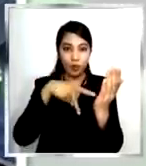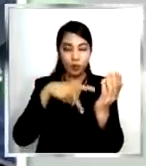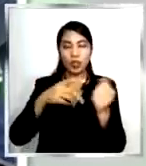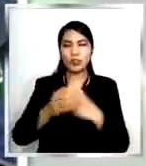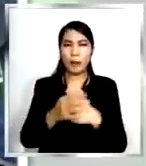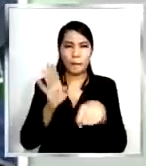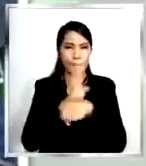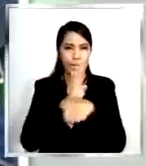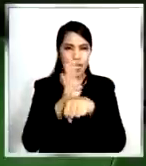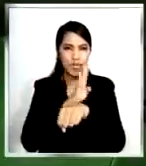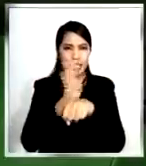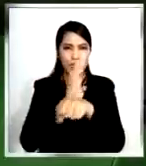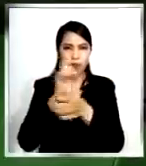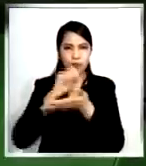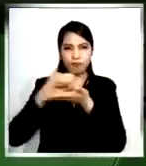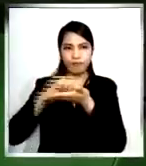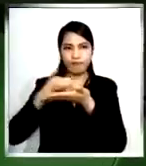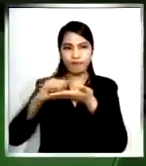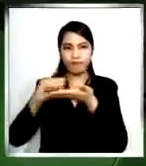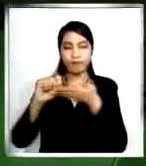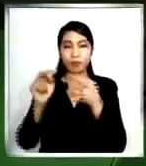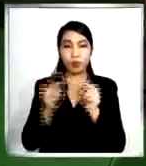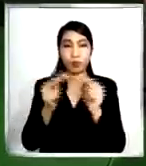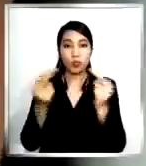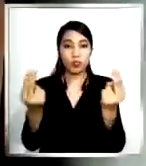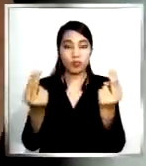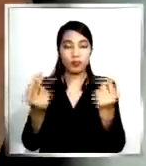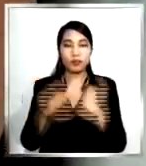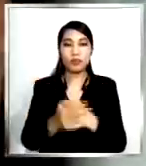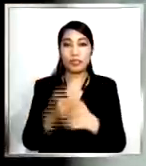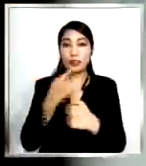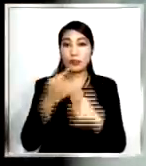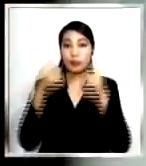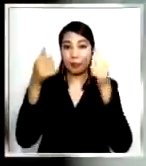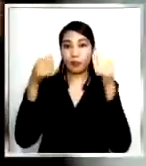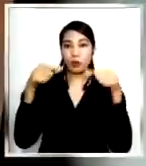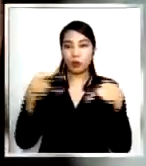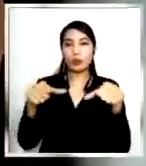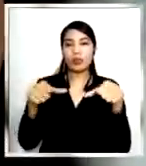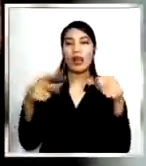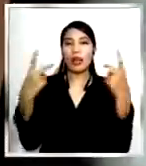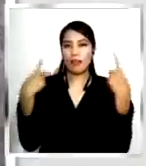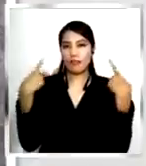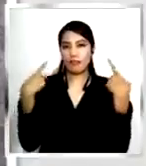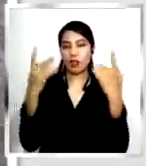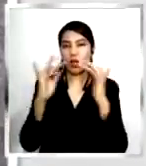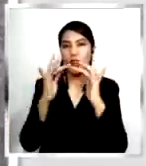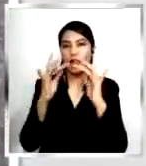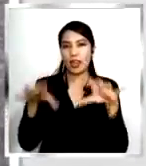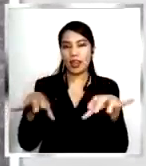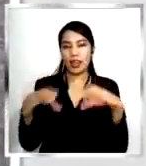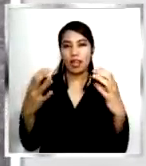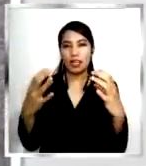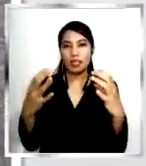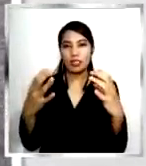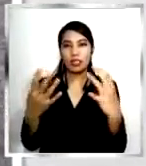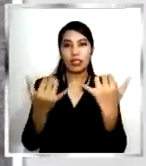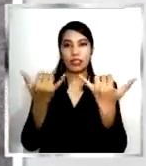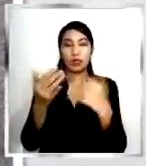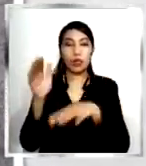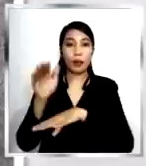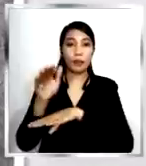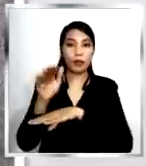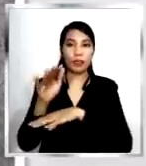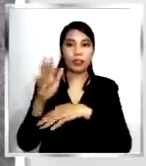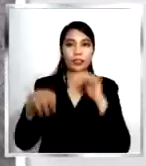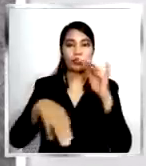sa kanyang notebook. Ayon sa uploader, dumadulo pala noon si Ax sa kanyang online class. Hanggang ngayong hapon, pumalo na sa mahigit 70,000 likes